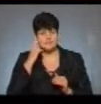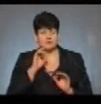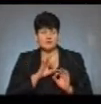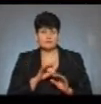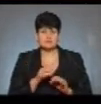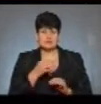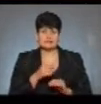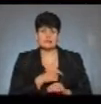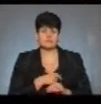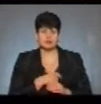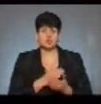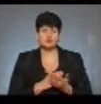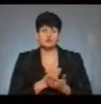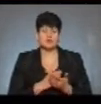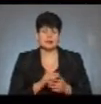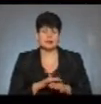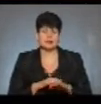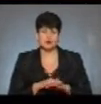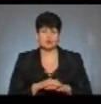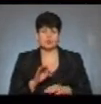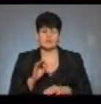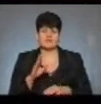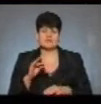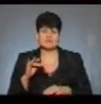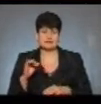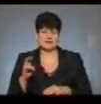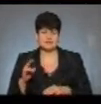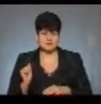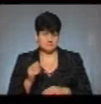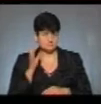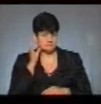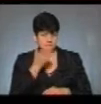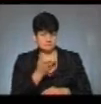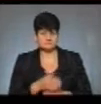прокоментувала депутатка від «Слуги народу» Ольга Василевська-Смаглюк. Давайте почуємо.